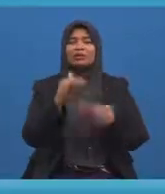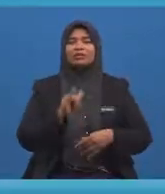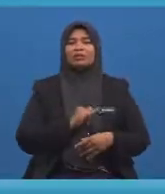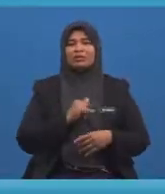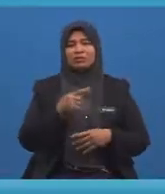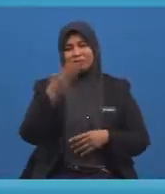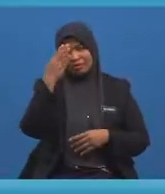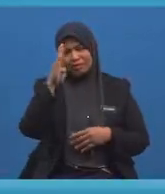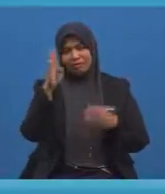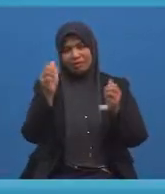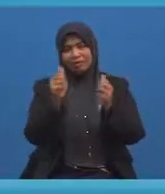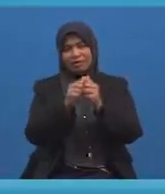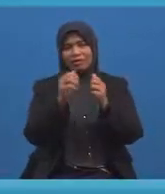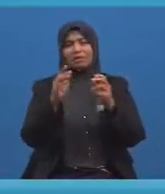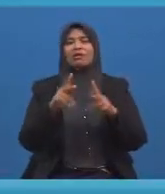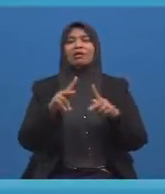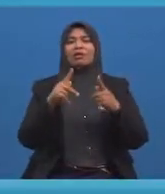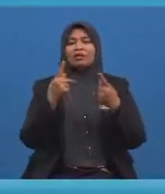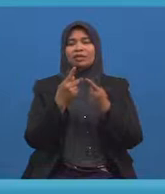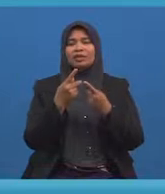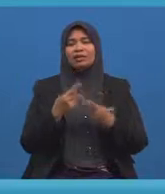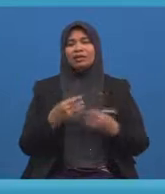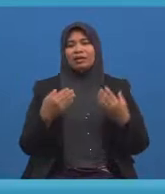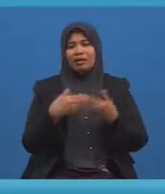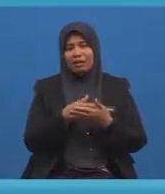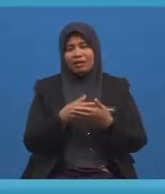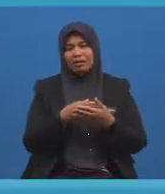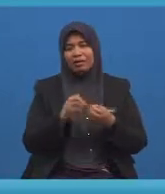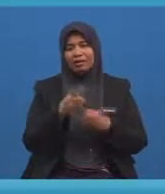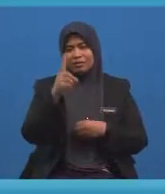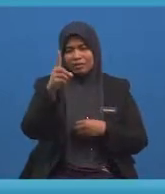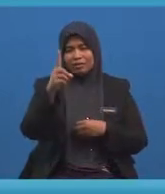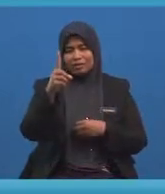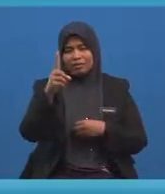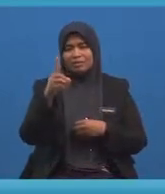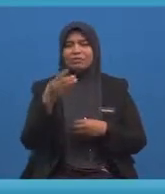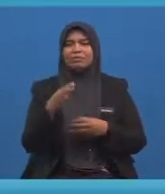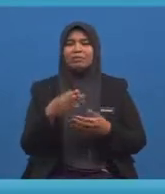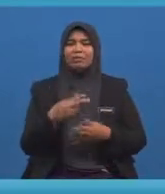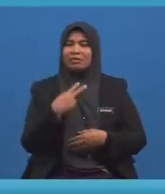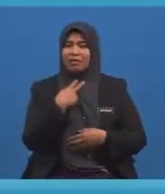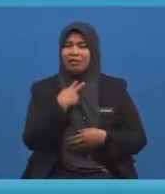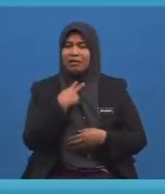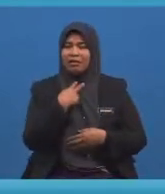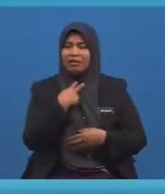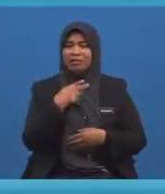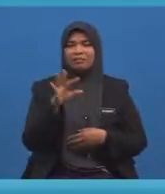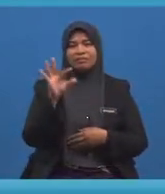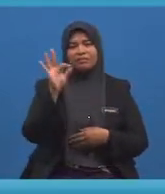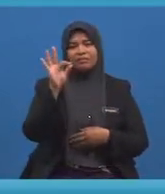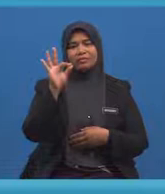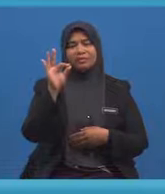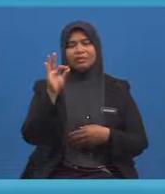dengan cahaya mata kita yang pertama. Setelah mengandung untuk 9 bulan oleh isteri saya,